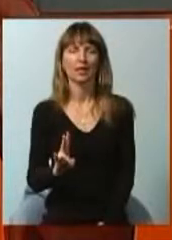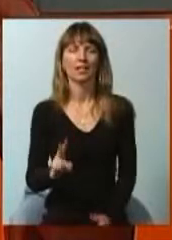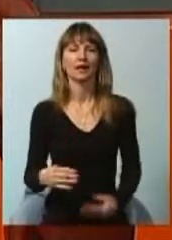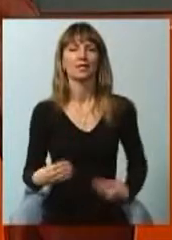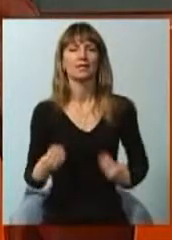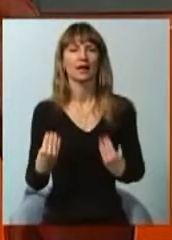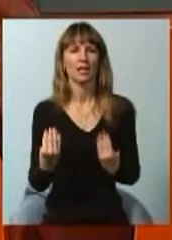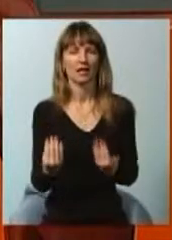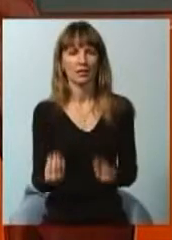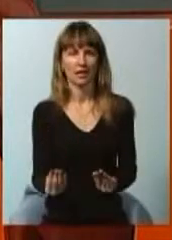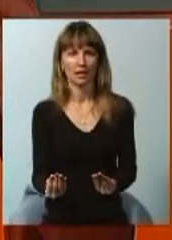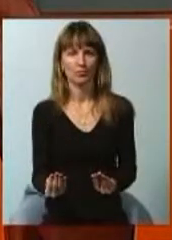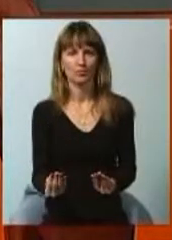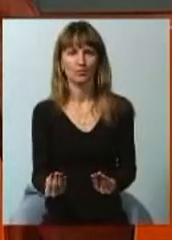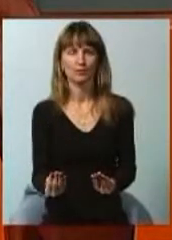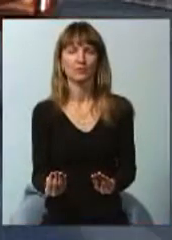дає...